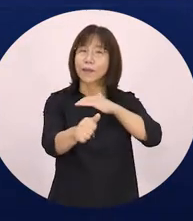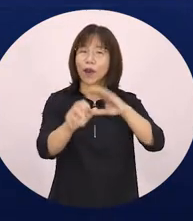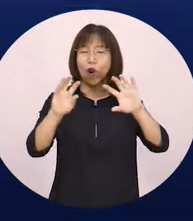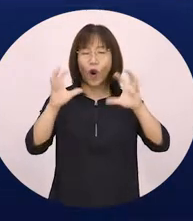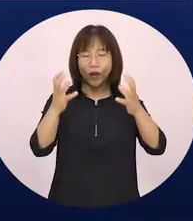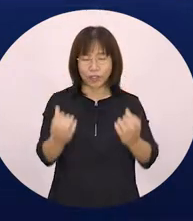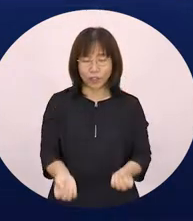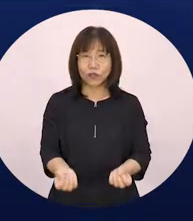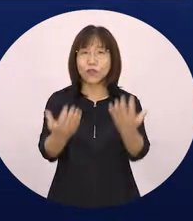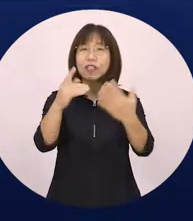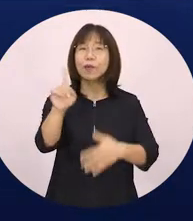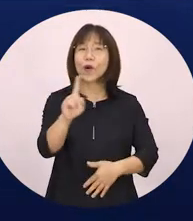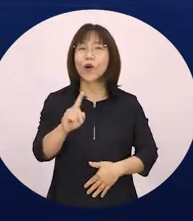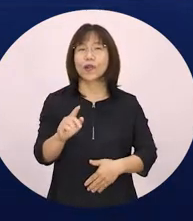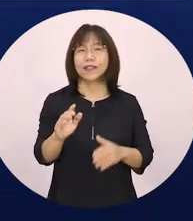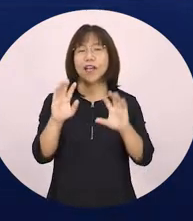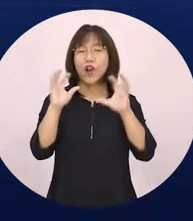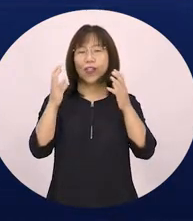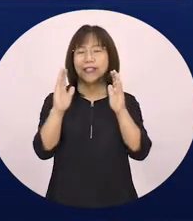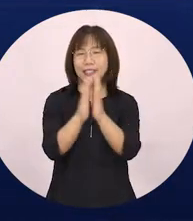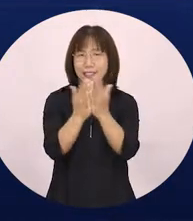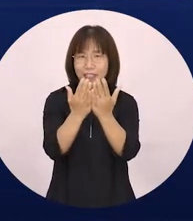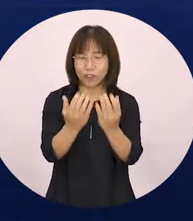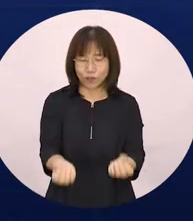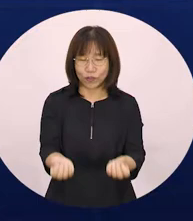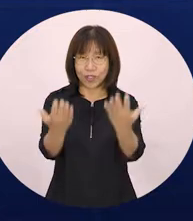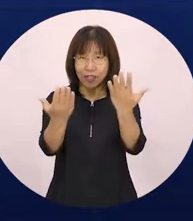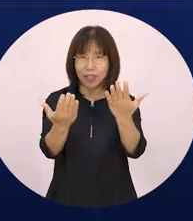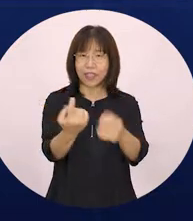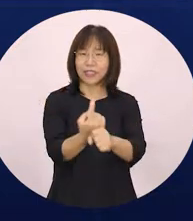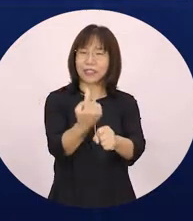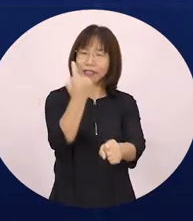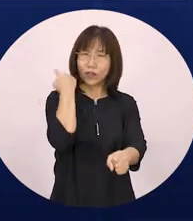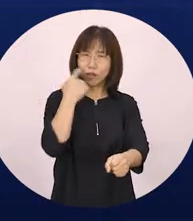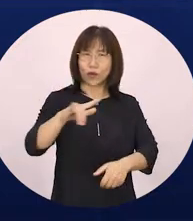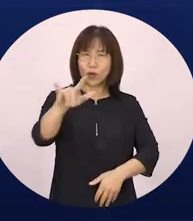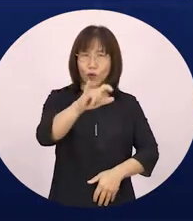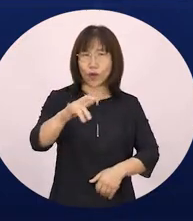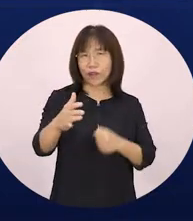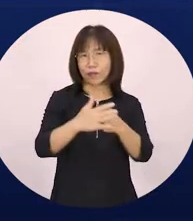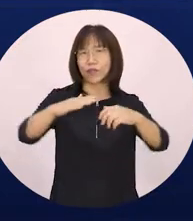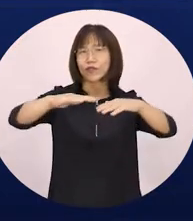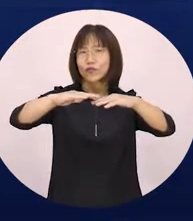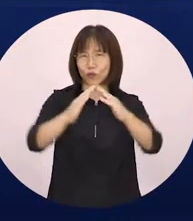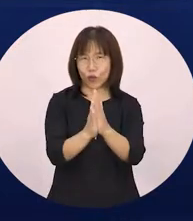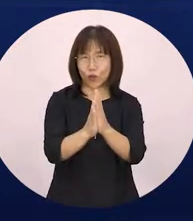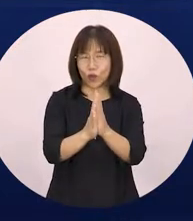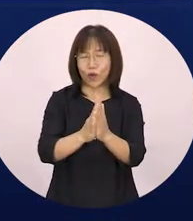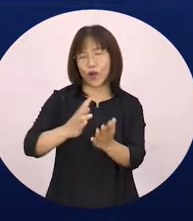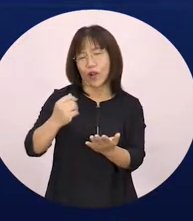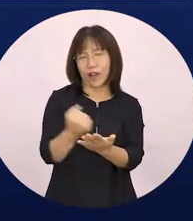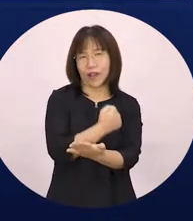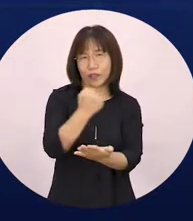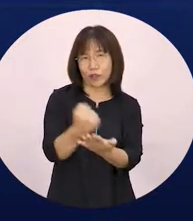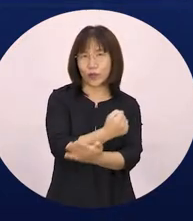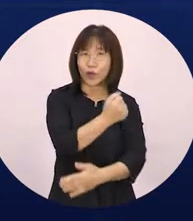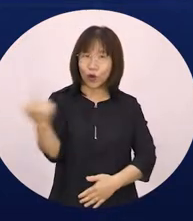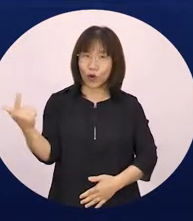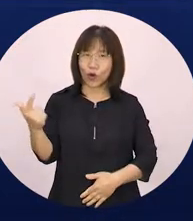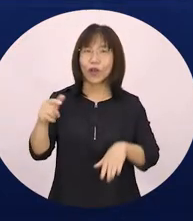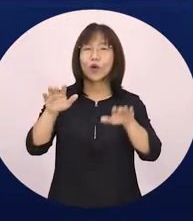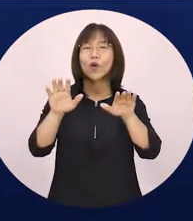강서구의 대표 어린이 축제인 동화축제가 코로나19로 인해서 작년에 취소되면서 지역 내 어린이들의